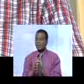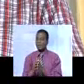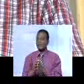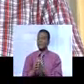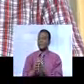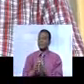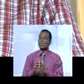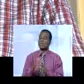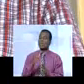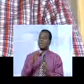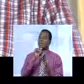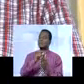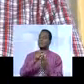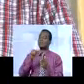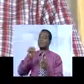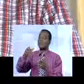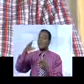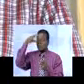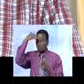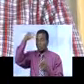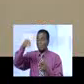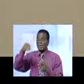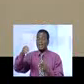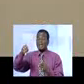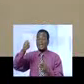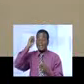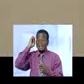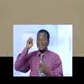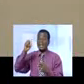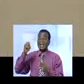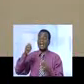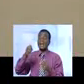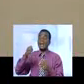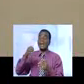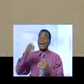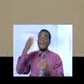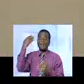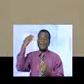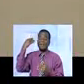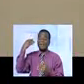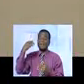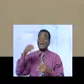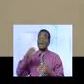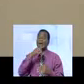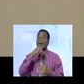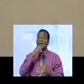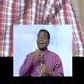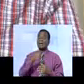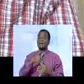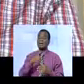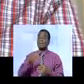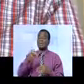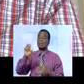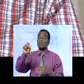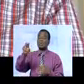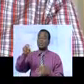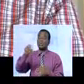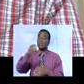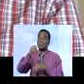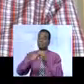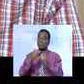de 12 ans, servait de messager entre les détenus et leurs compagnons de lutte. On